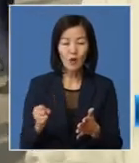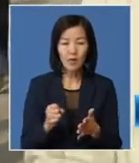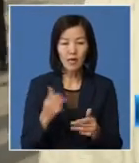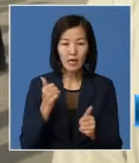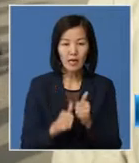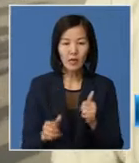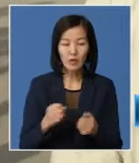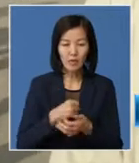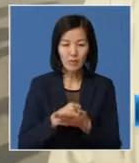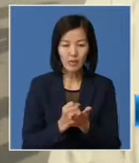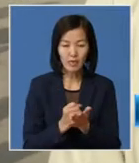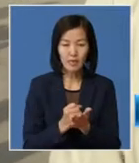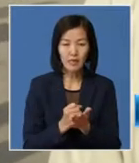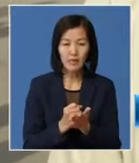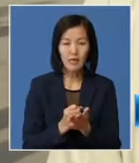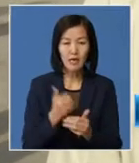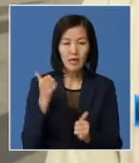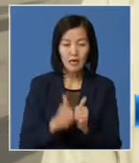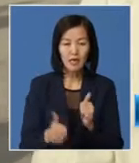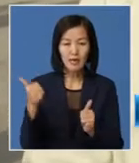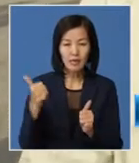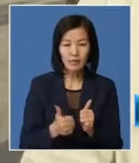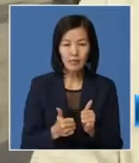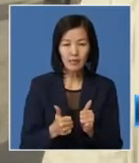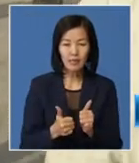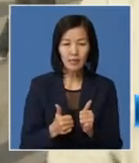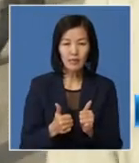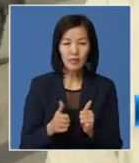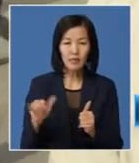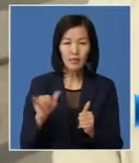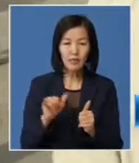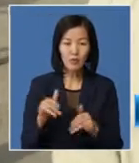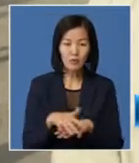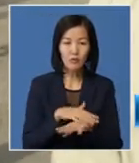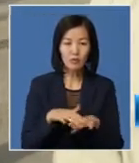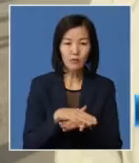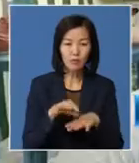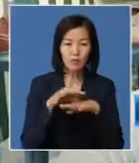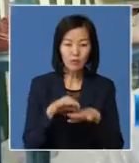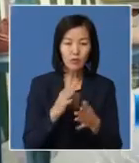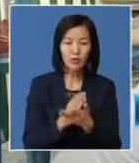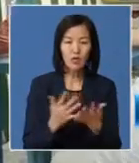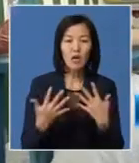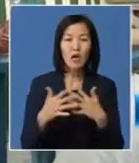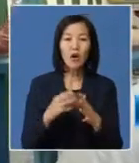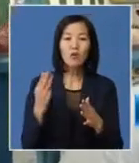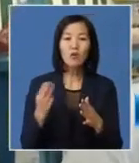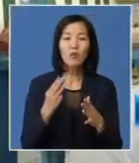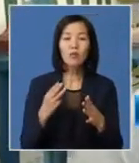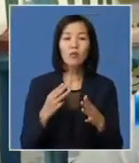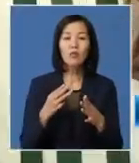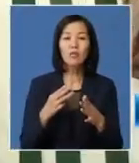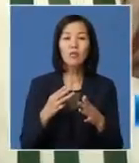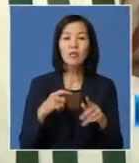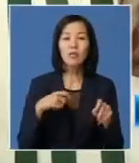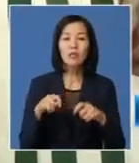аудан бекітілген. Солар апта сайын суббота күні өткізеді жәрмеңке өткізеді постоянно. Ауыл шаруашылық өнімдерінің сапасы